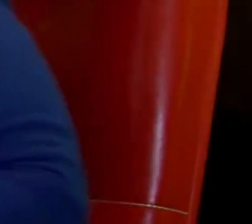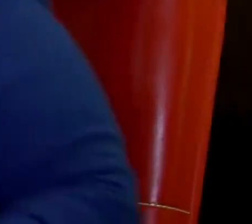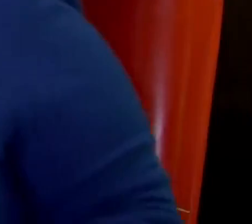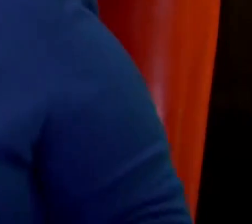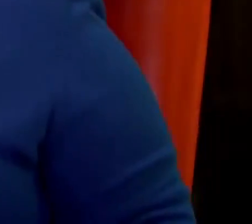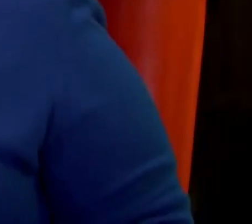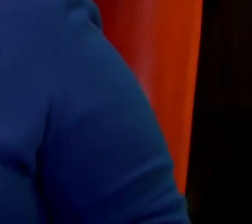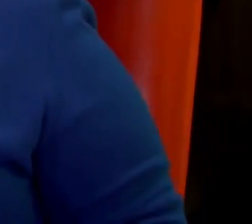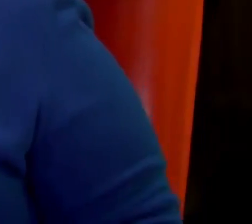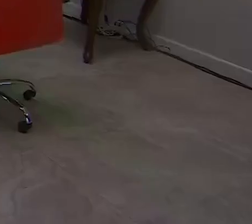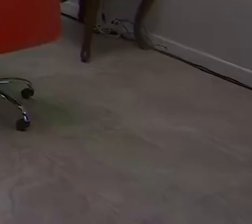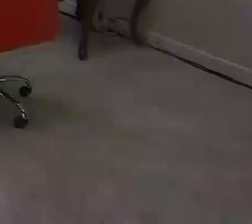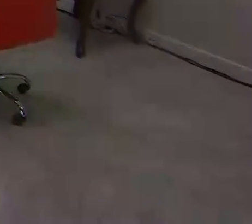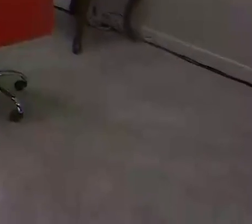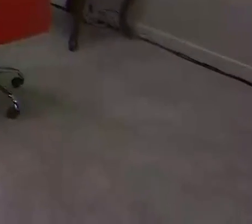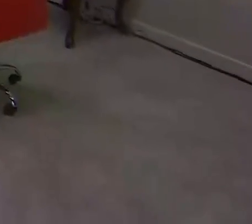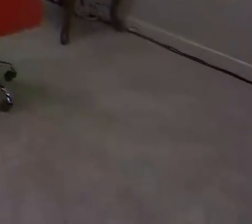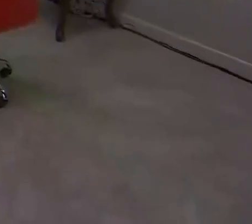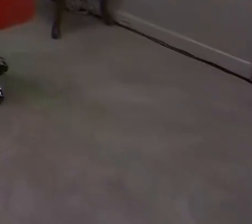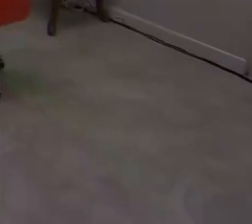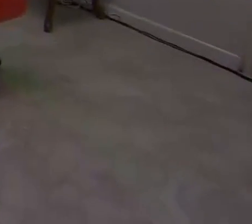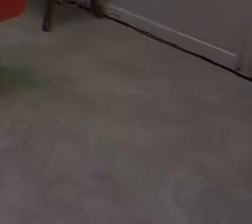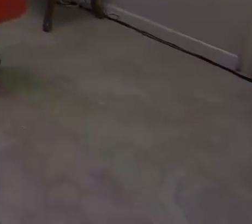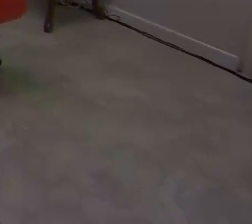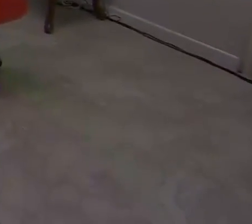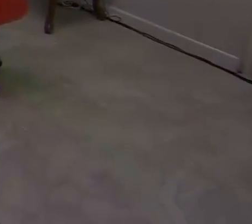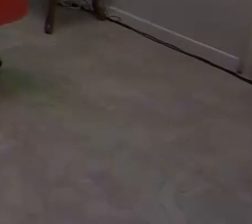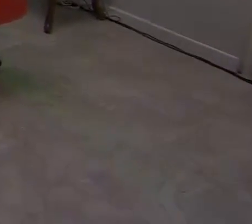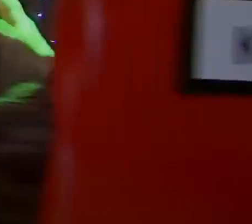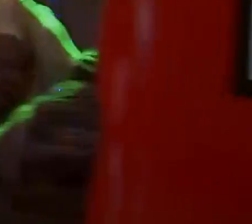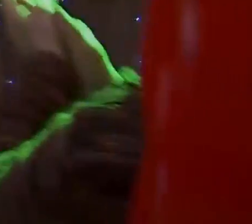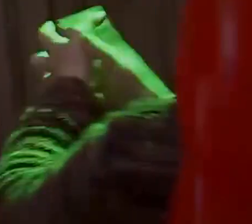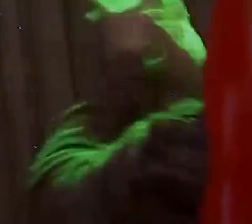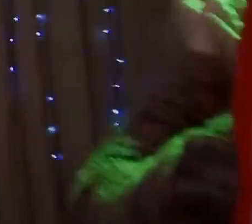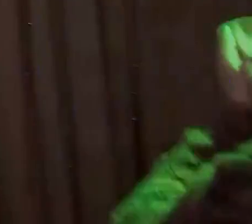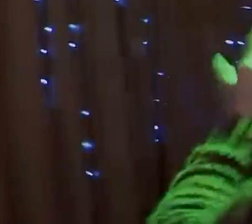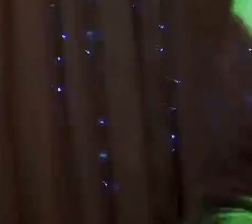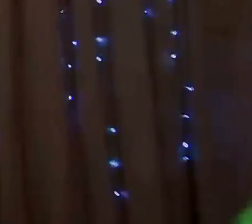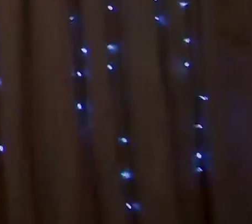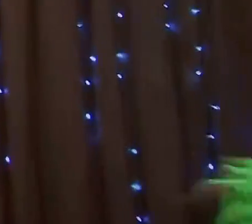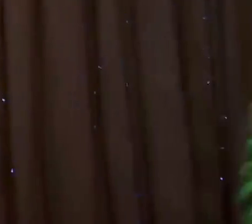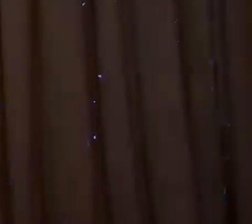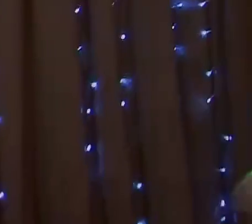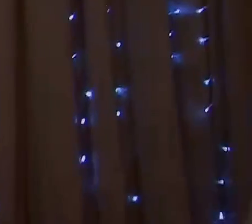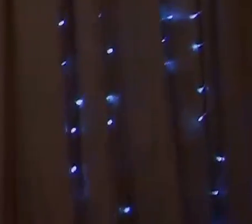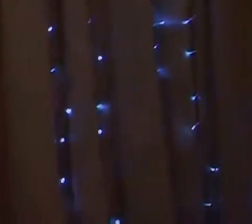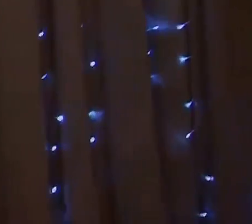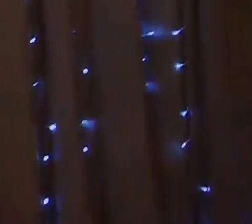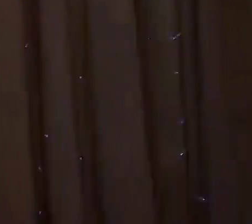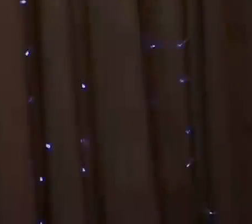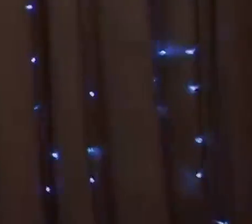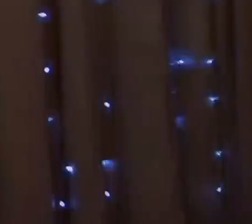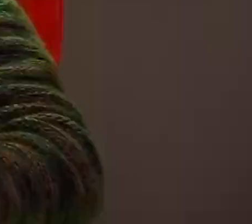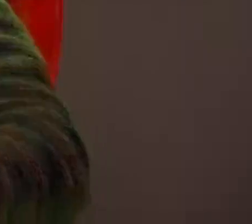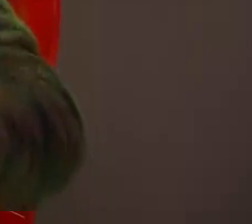Badire de döndü. Kemal alkış tutuyor. Şükrü sahnede kollarını öne uzatmış, koron eder gibi hafifçe aşağı yukarı